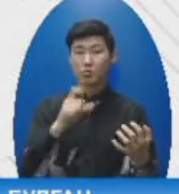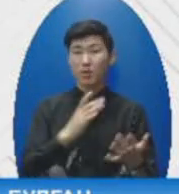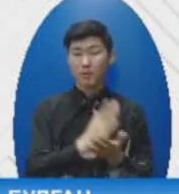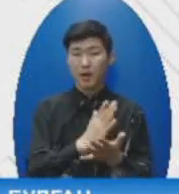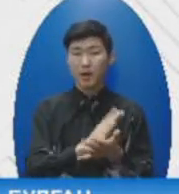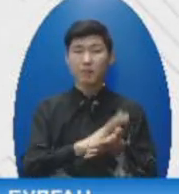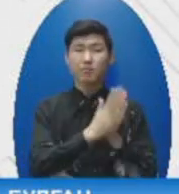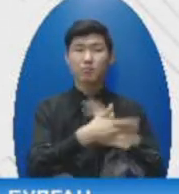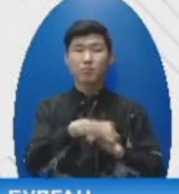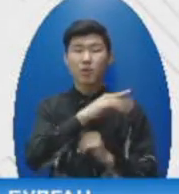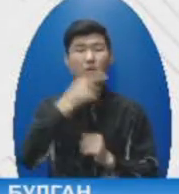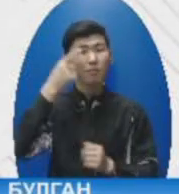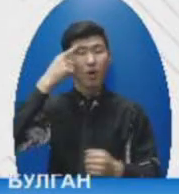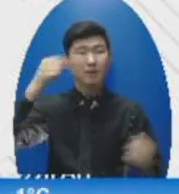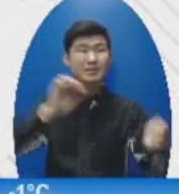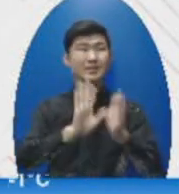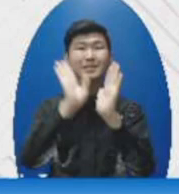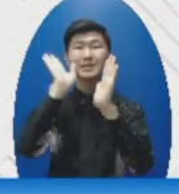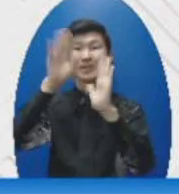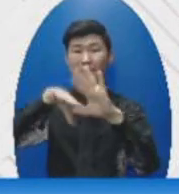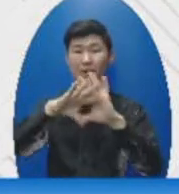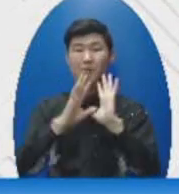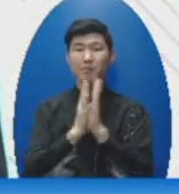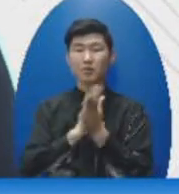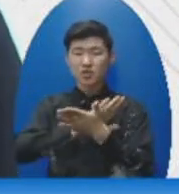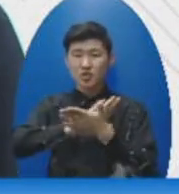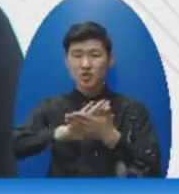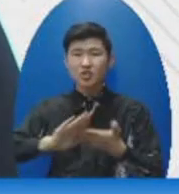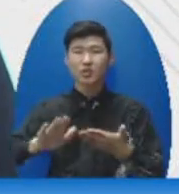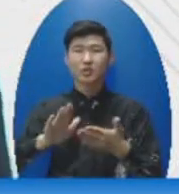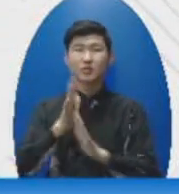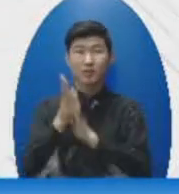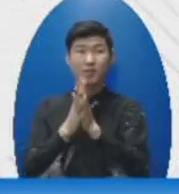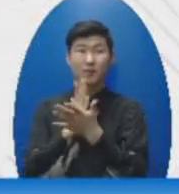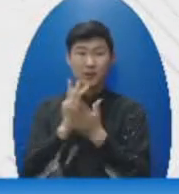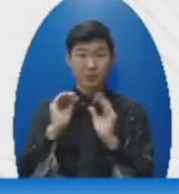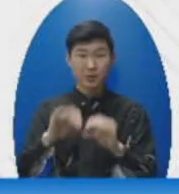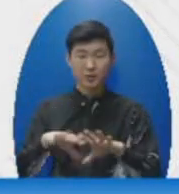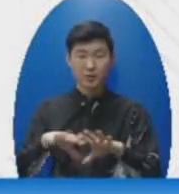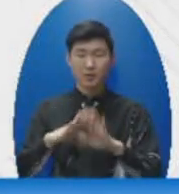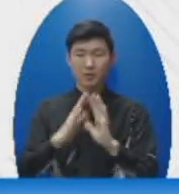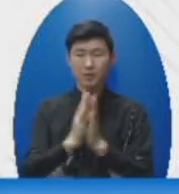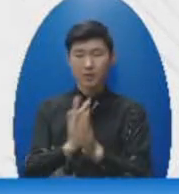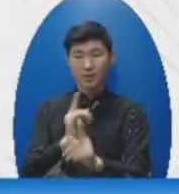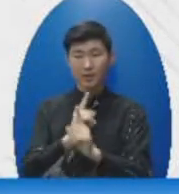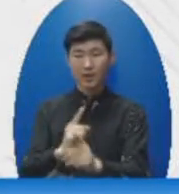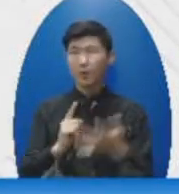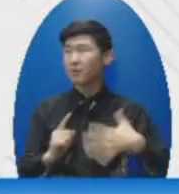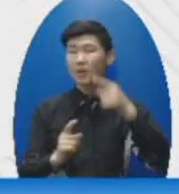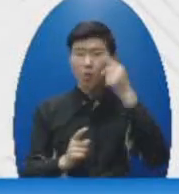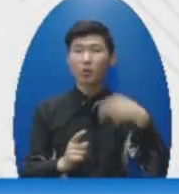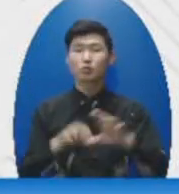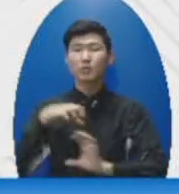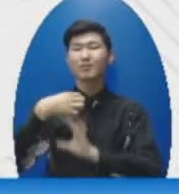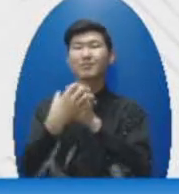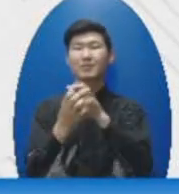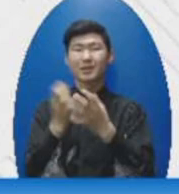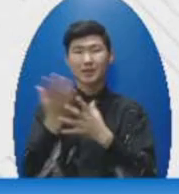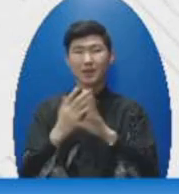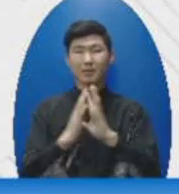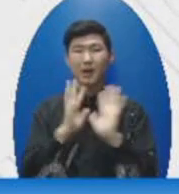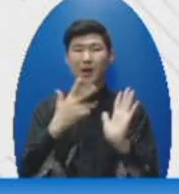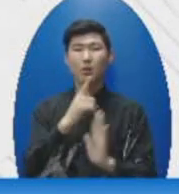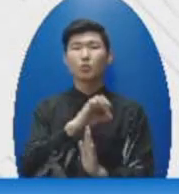арга юм Монголын Сагсан бөмбөгийн шин стил гэж хэлж болно. Тэгэхээр энэ стилээр бид нар монголчууд дэлхийн талыг 13-р